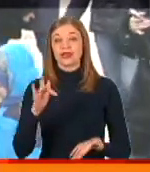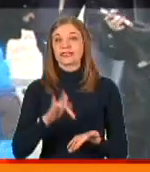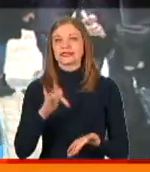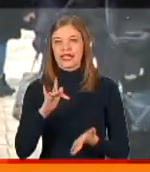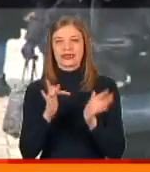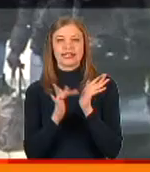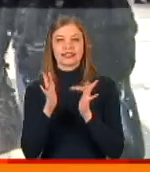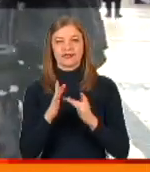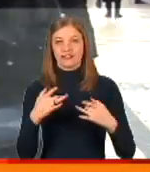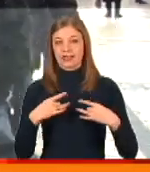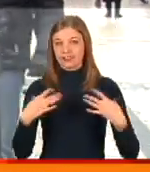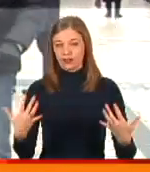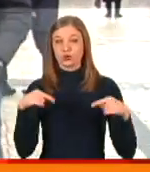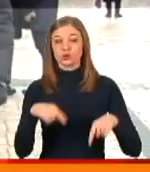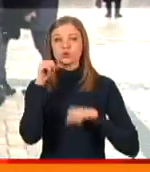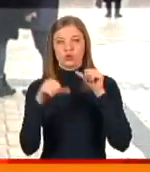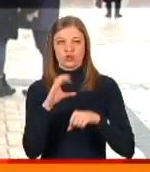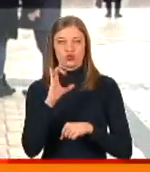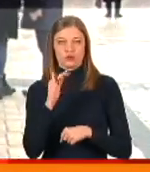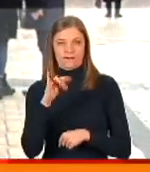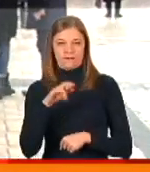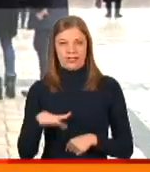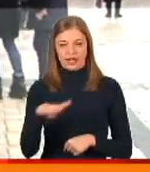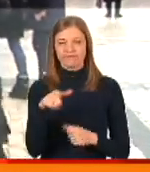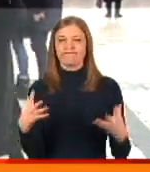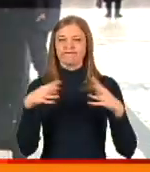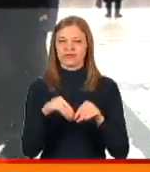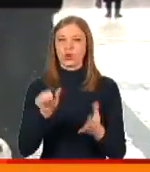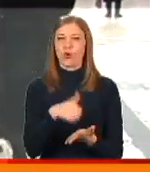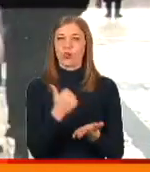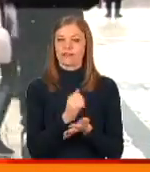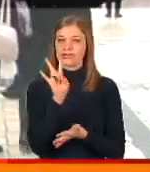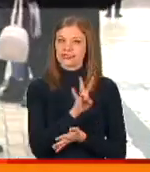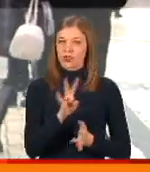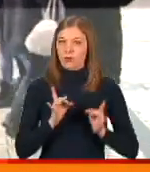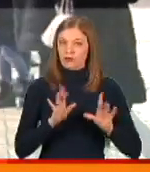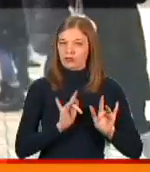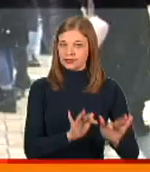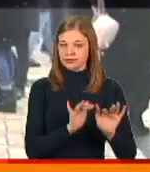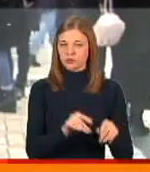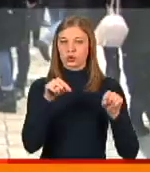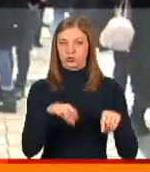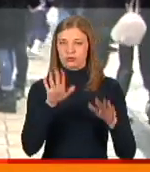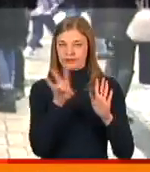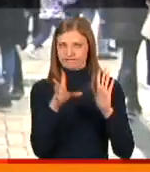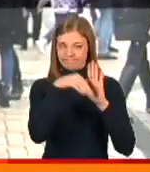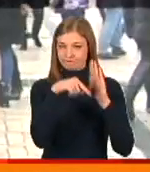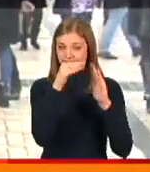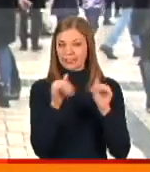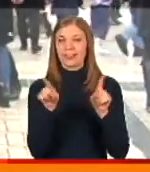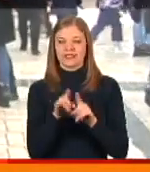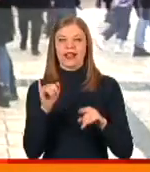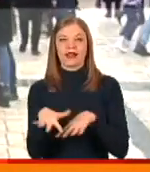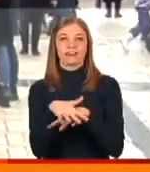Центр різдвяних святкувань цьогоріч – Софія. Тут поєдналися як головні церковні урочистості, вони тут, у соборі, так і